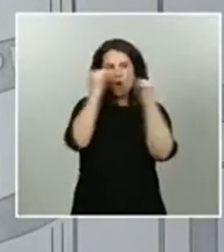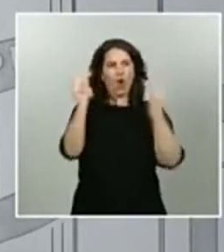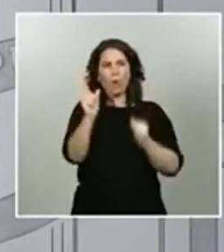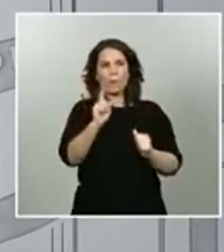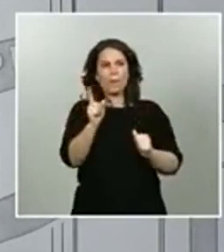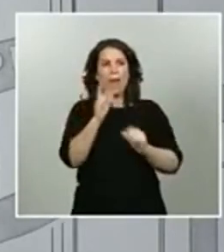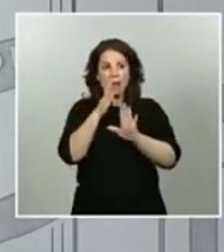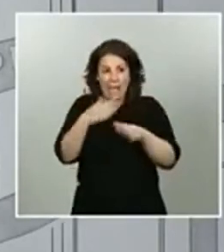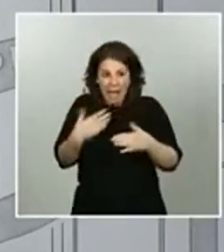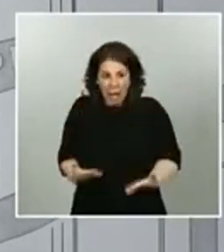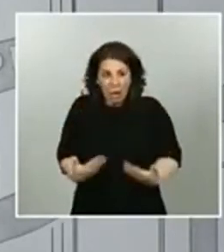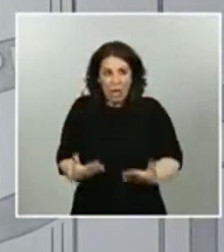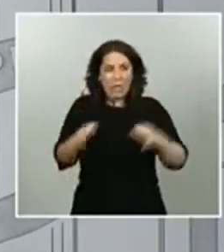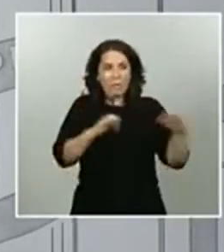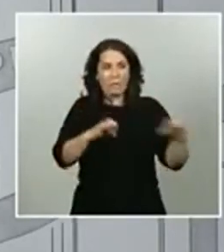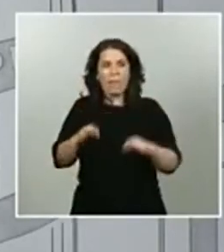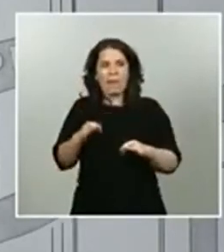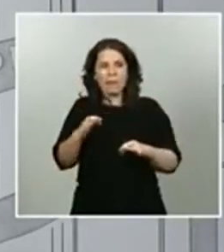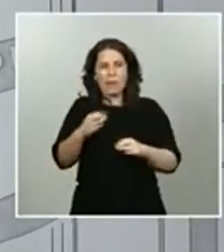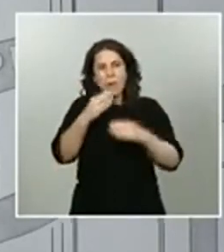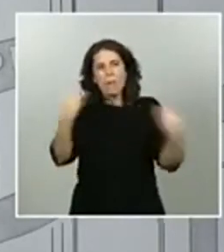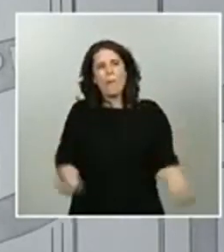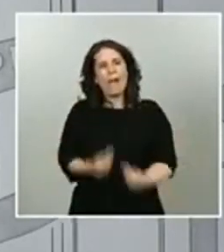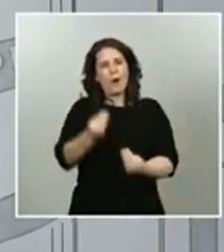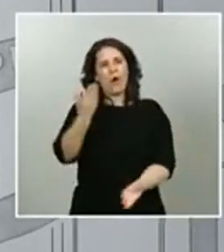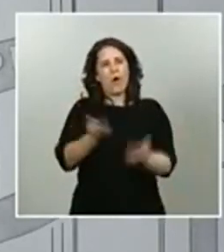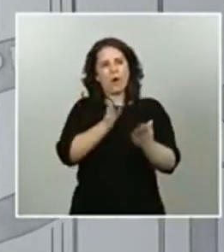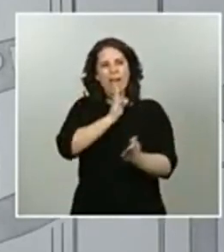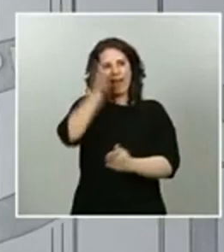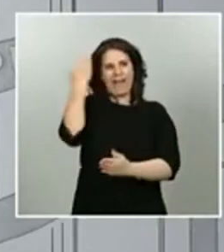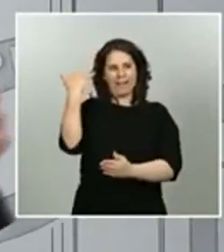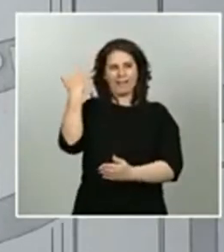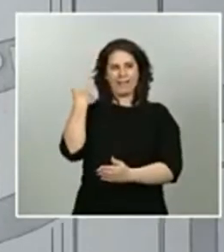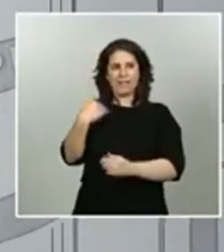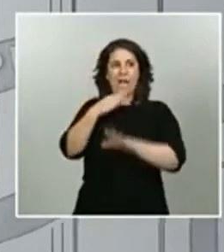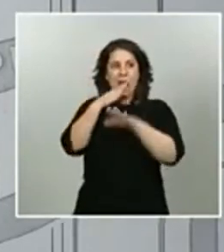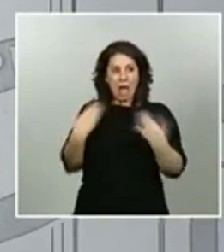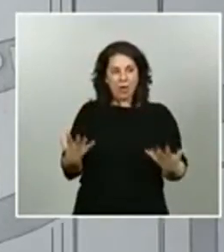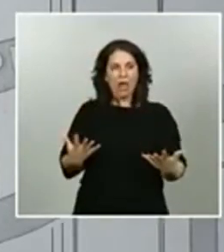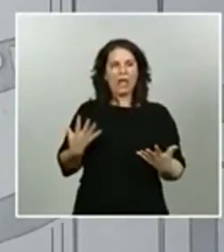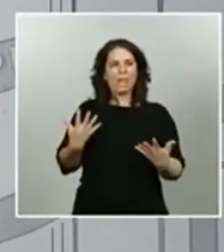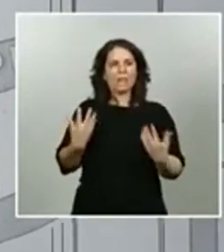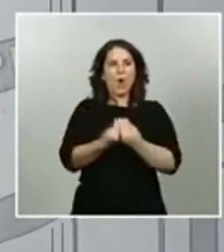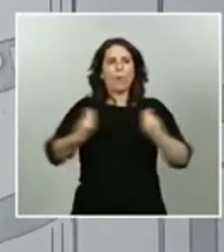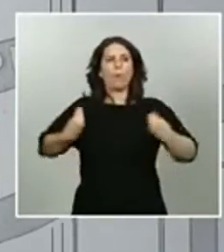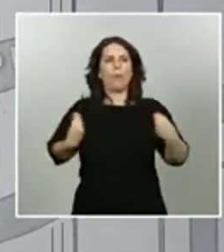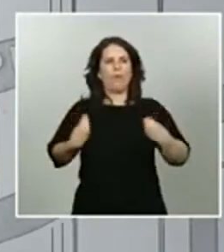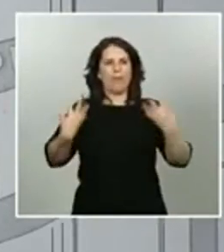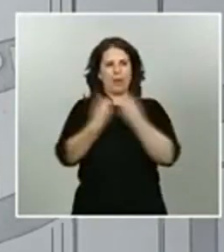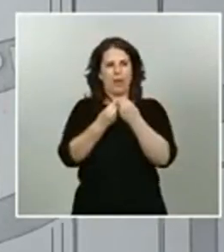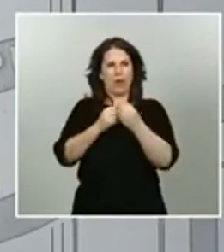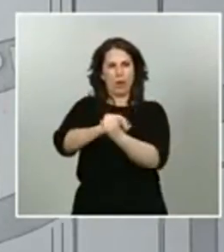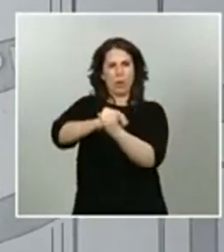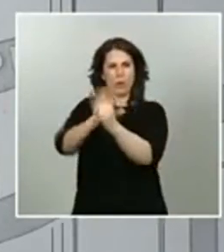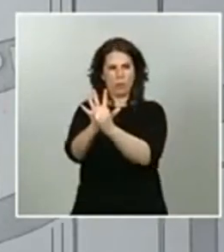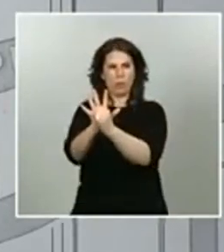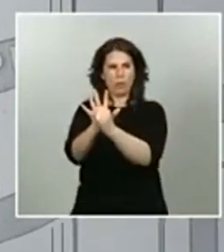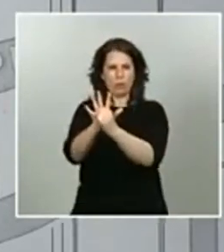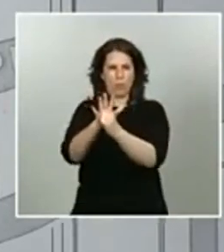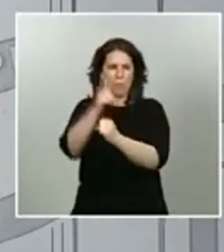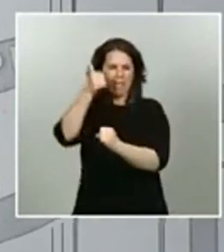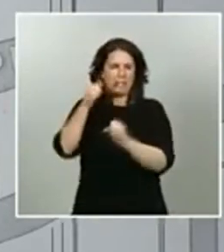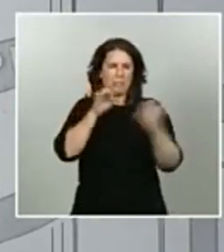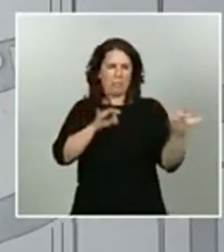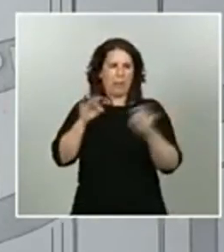per convivere con il virus, nel senso che anche noi abbiamo potenziato come la Spagna la risposta del sistema